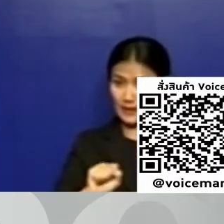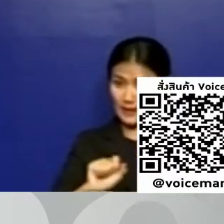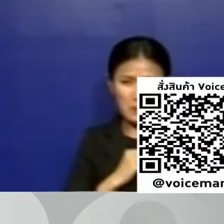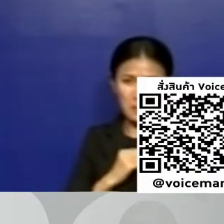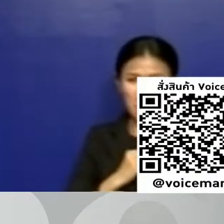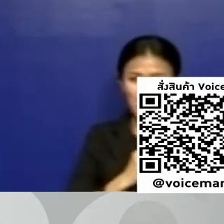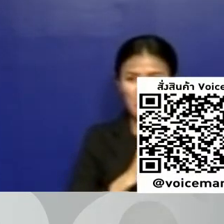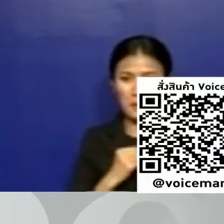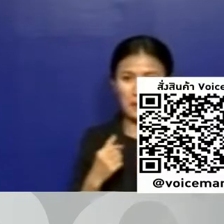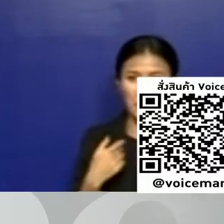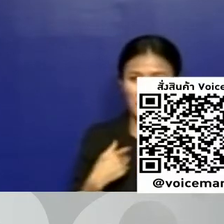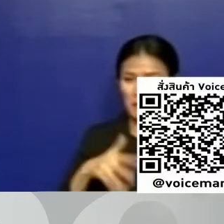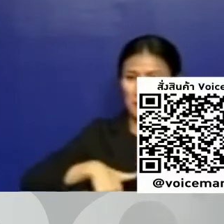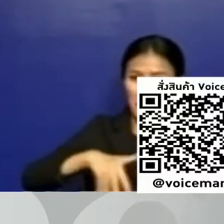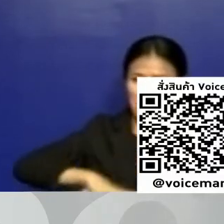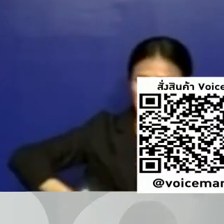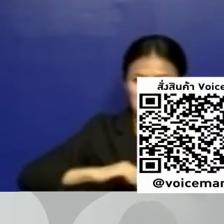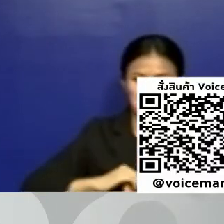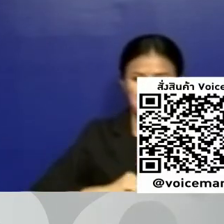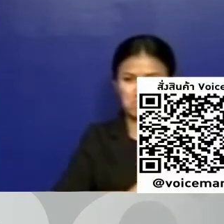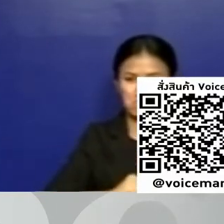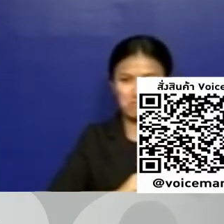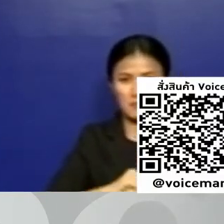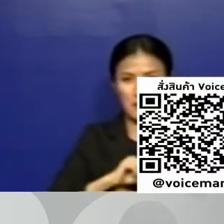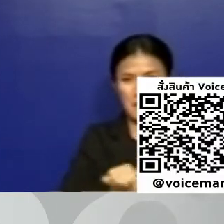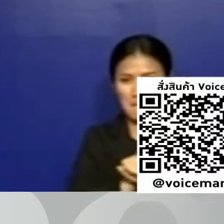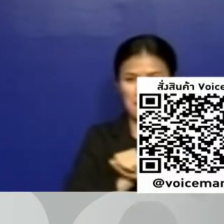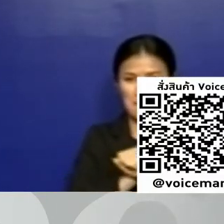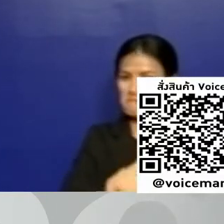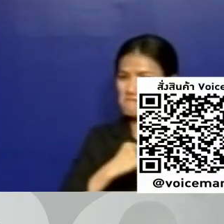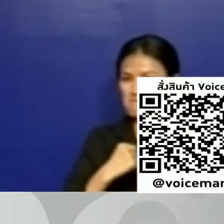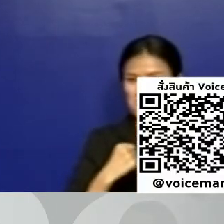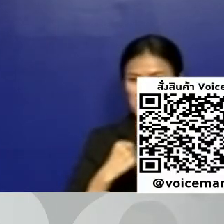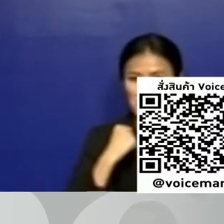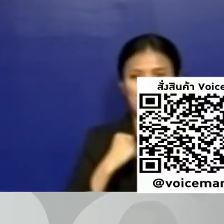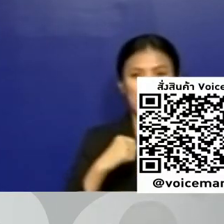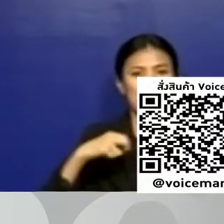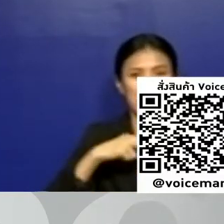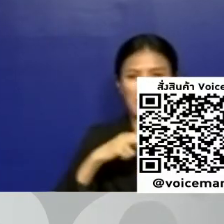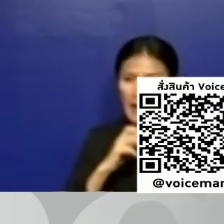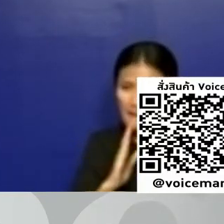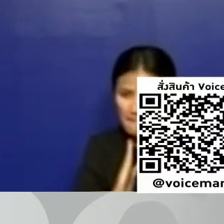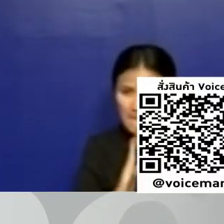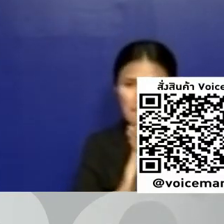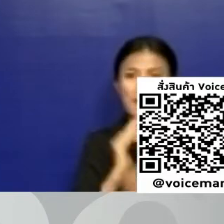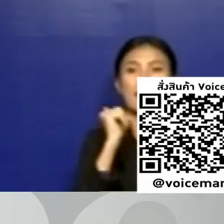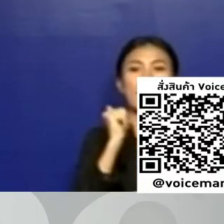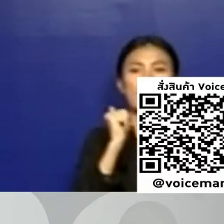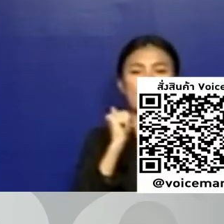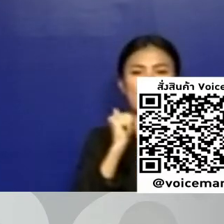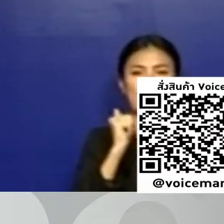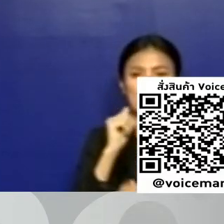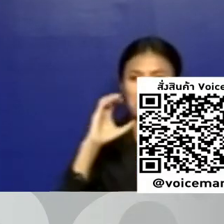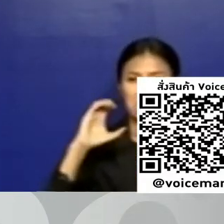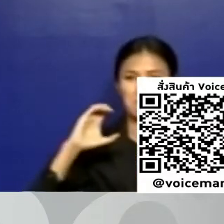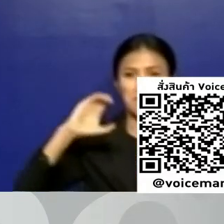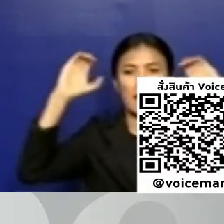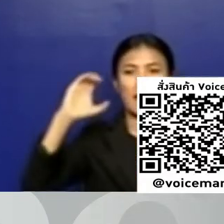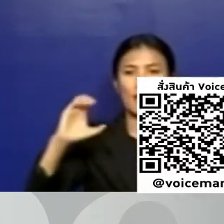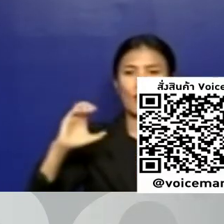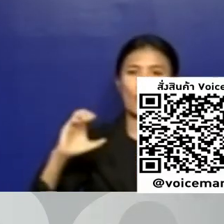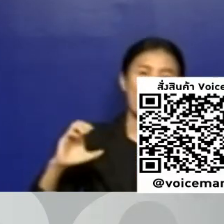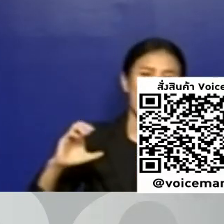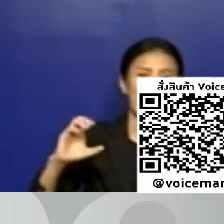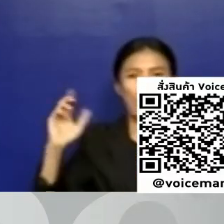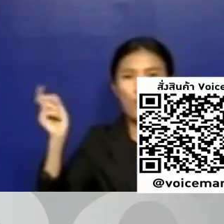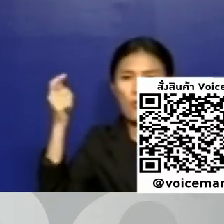ริบมาตลอดชีวิตแล้วนี่ไงคะแล้วทำไมคุณเอาเกณฑ์นี้มาบอกว่าคุณจะได้เยียวยาหรือไม่ได้เยียวยาทั้งที่เราพูดล้